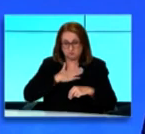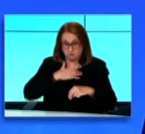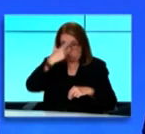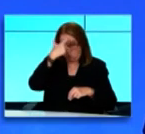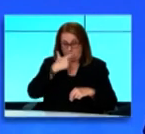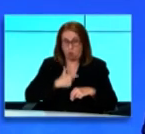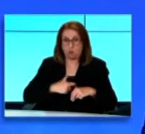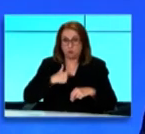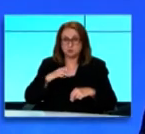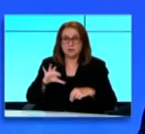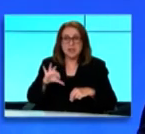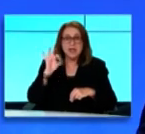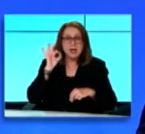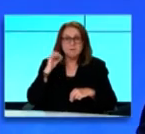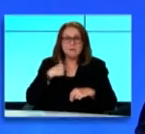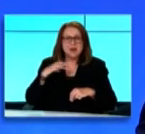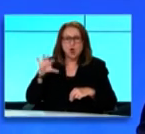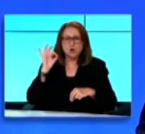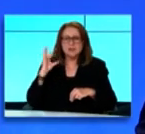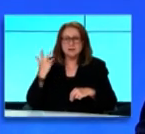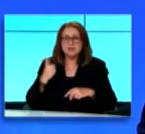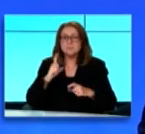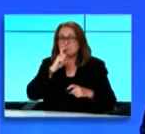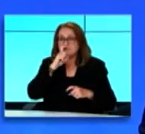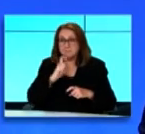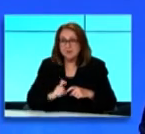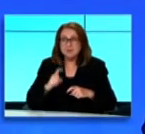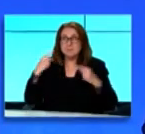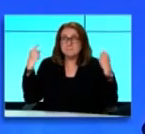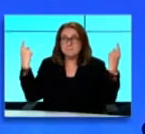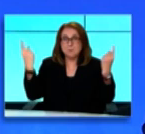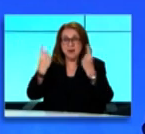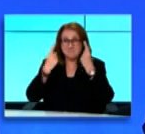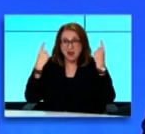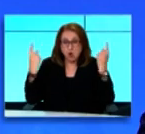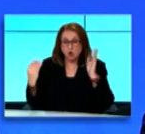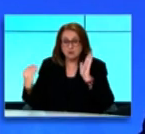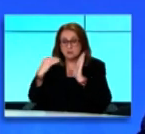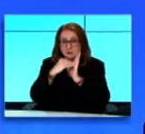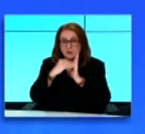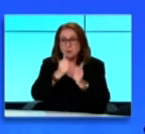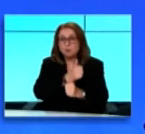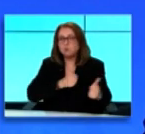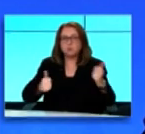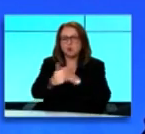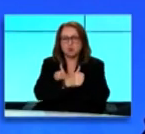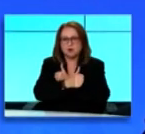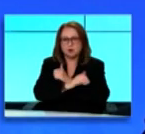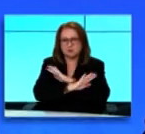επιλογή, το περιβάλλον να προταχθεί ως πολιτικός στόχος προτεραιότητας. Το φιλόδοξο